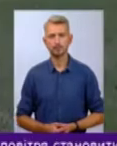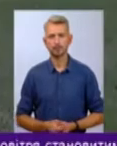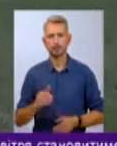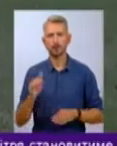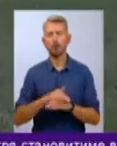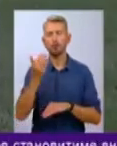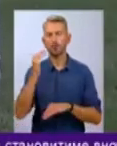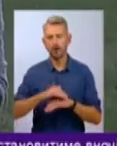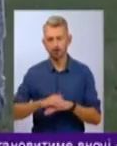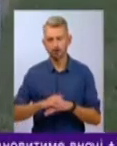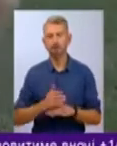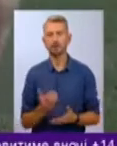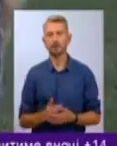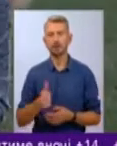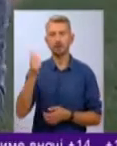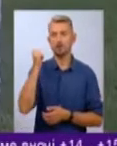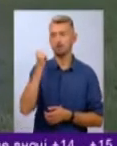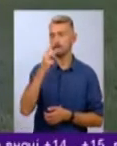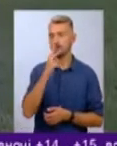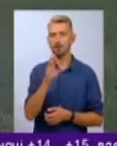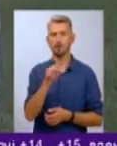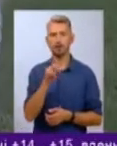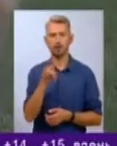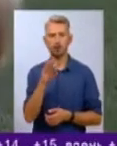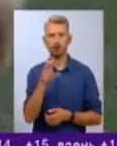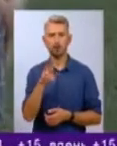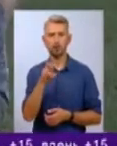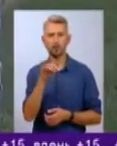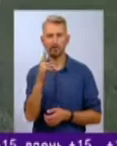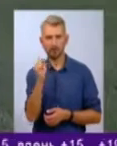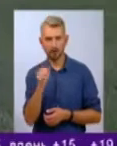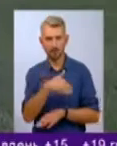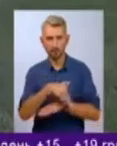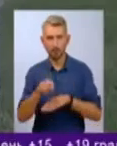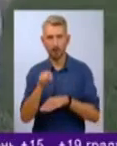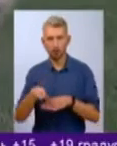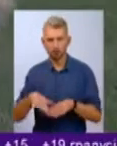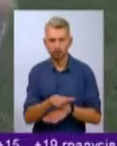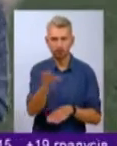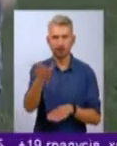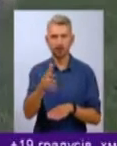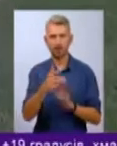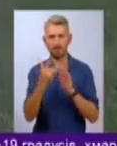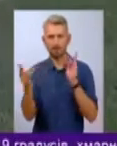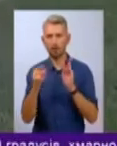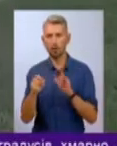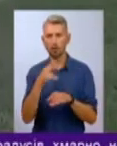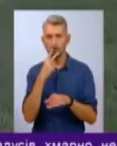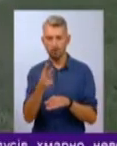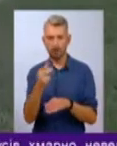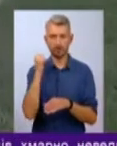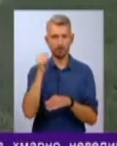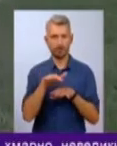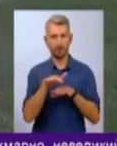Доброго вечора, Київ Лайв. Позаду мене Саперно-Слобідська вулиця. Саме тут заїзд на Південний міст. І ось цей затор, який ви можете зараз